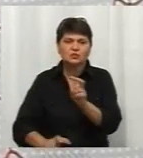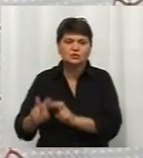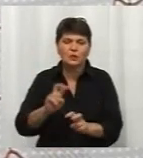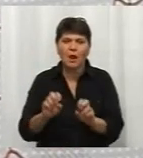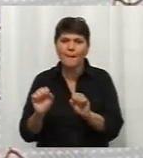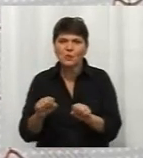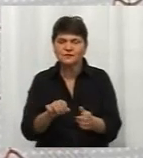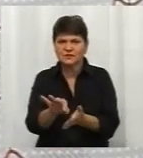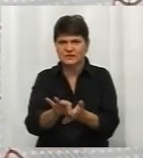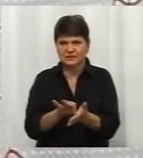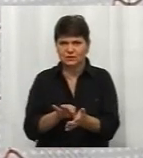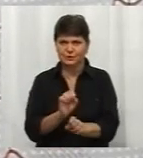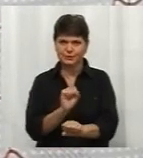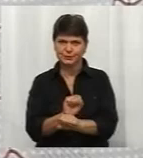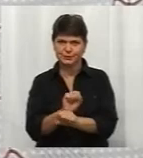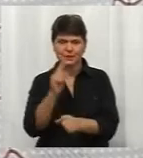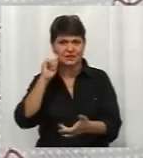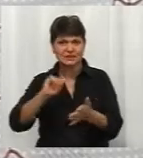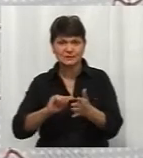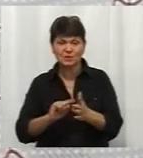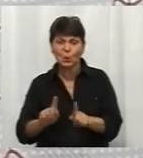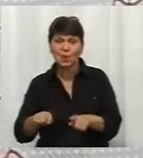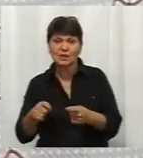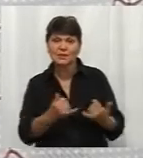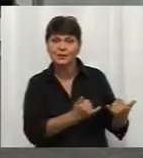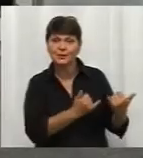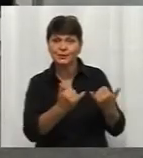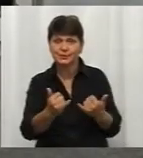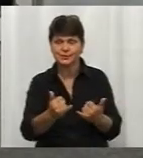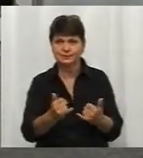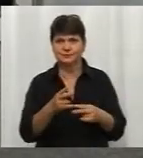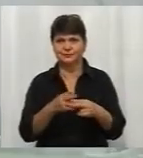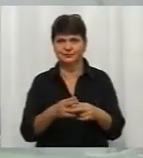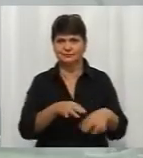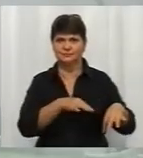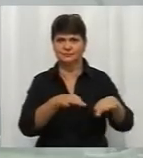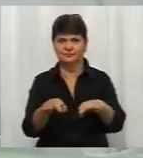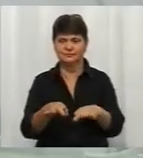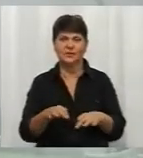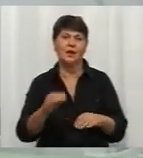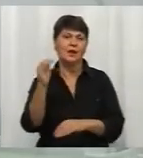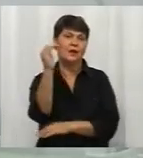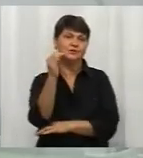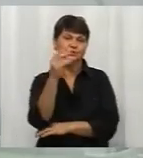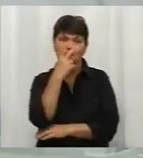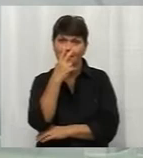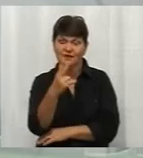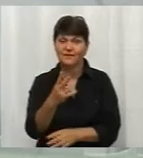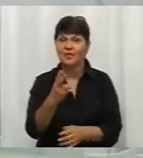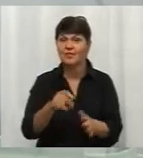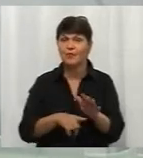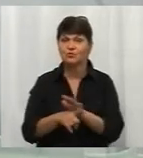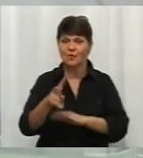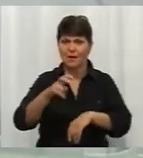зразу зупинитися з метою надання безперешкодного проїзду. В сюжеті, який ми дивилися на початку,